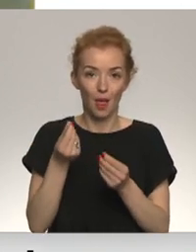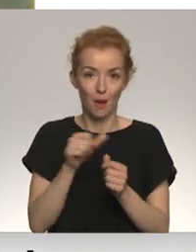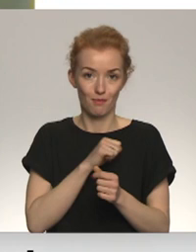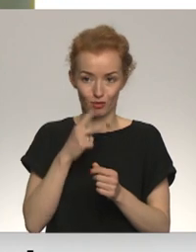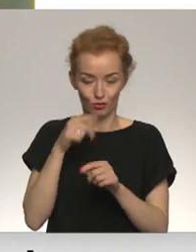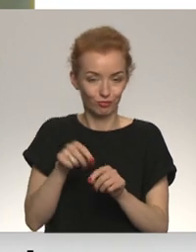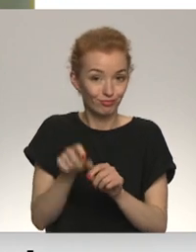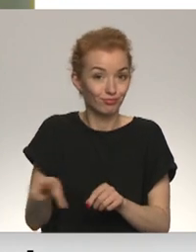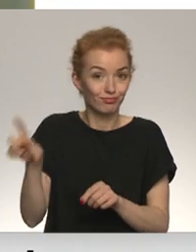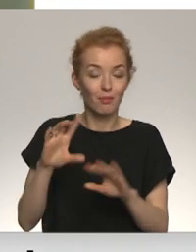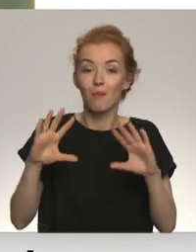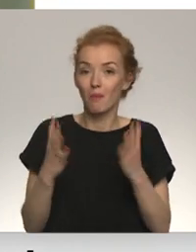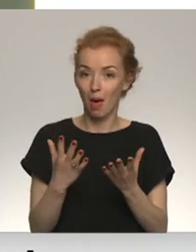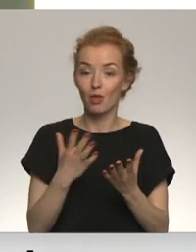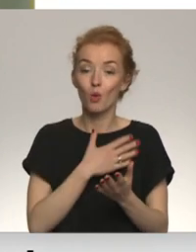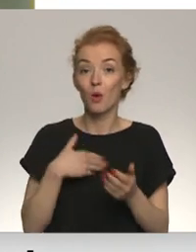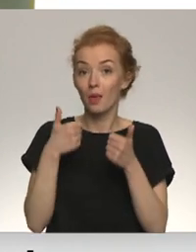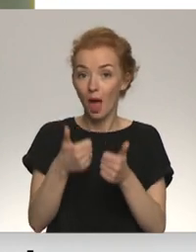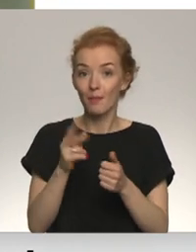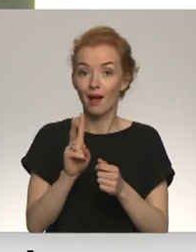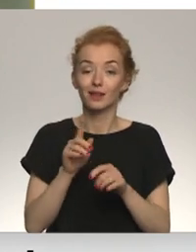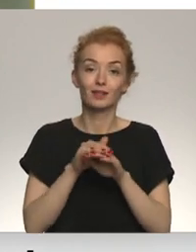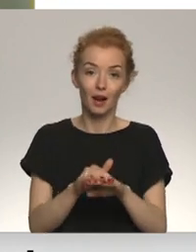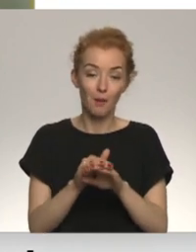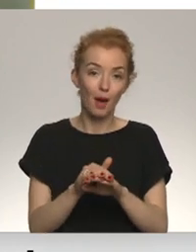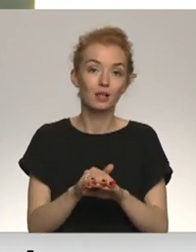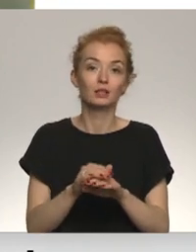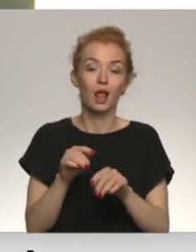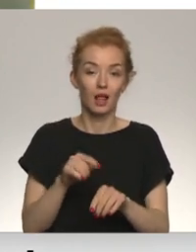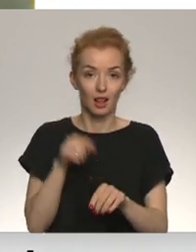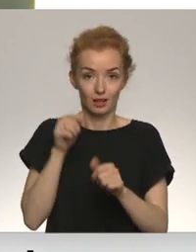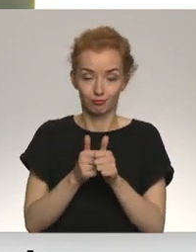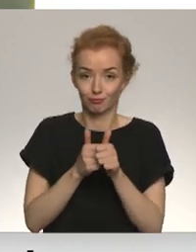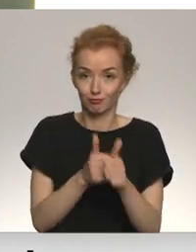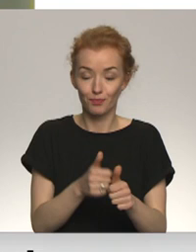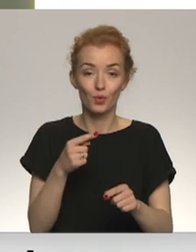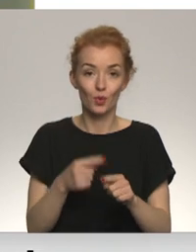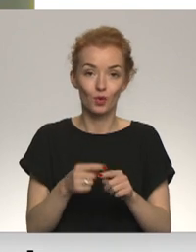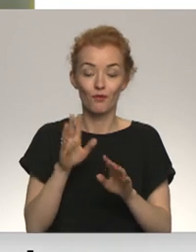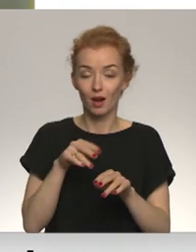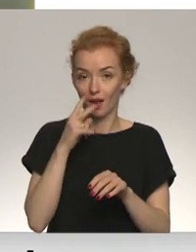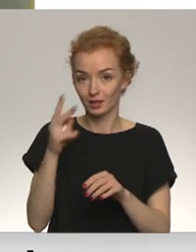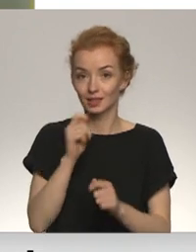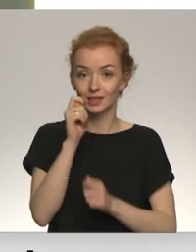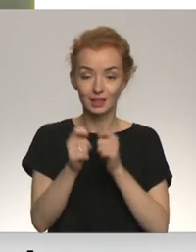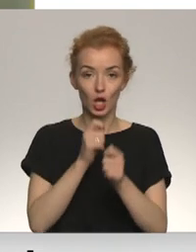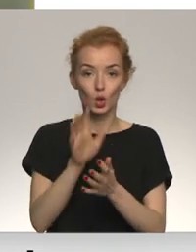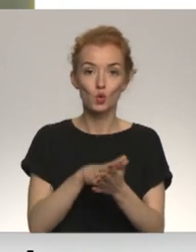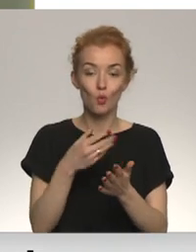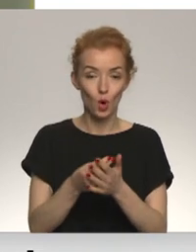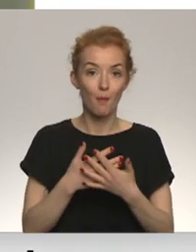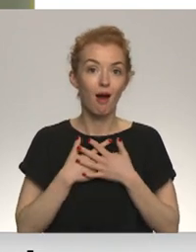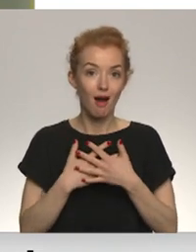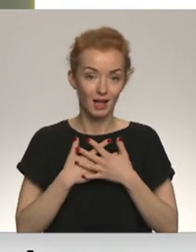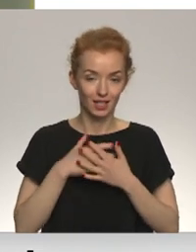cenām. Bet tas, kas manuprāt ir ļoti labi, ka joprojām ir saglabājusies tā līdzjūšana, un mēs redzam, ka ziedo joprojām